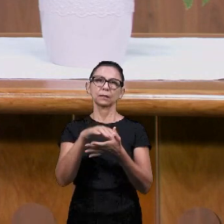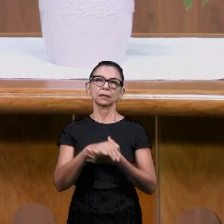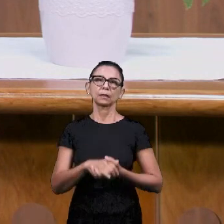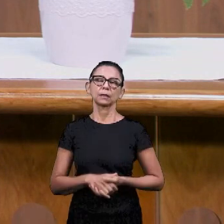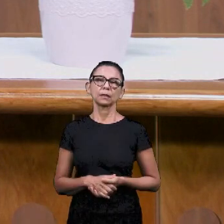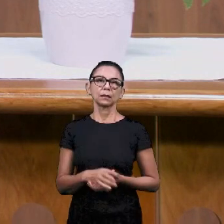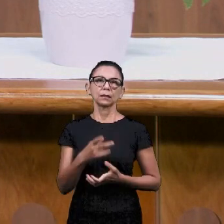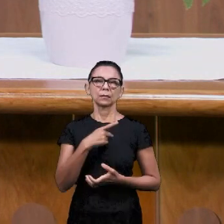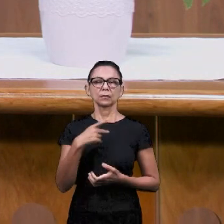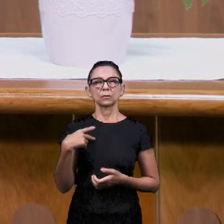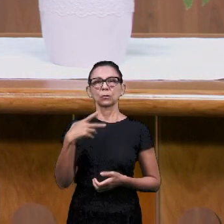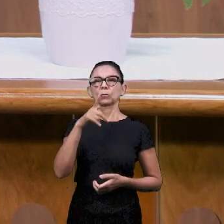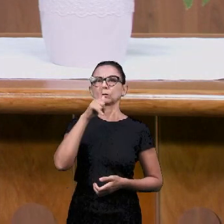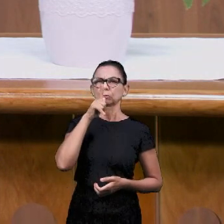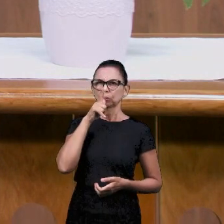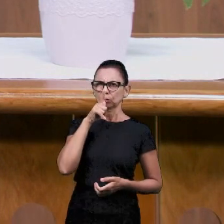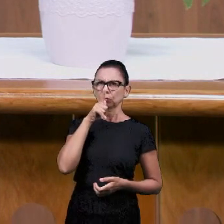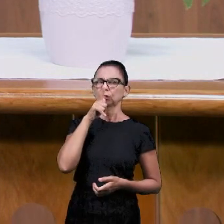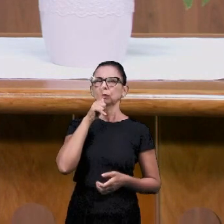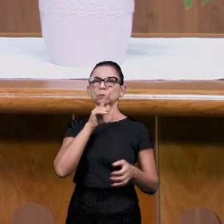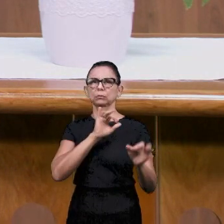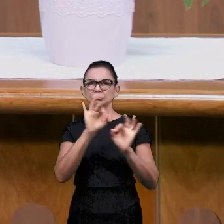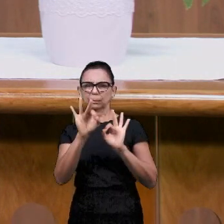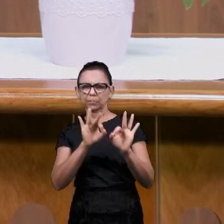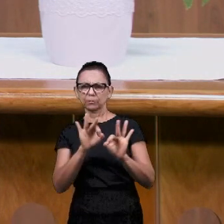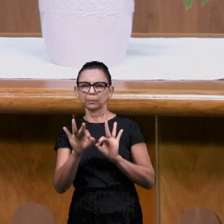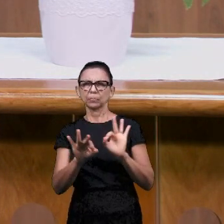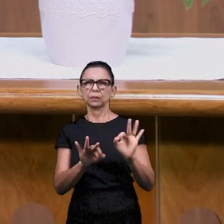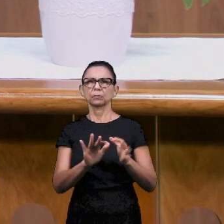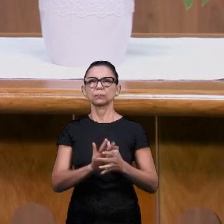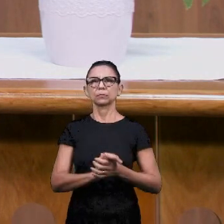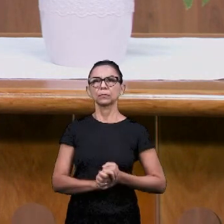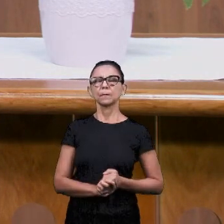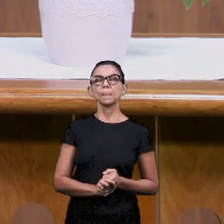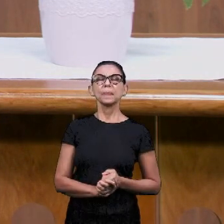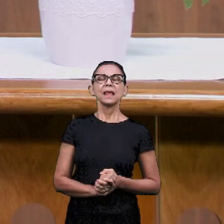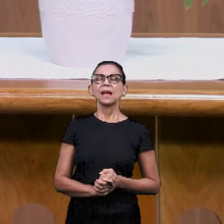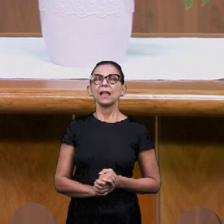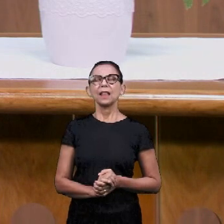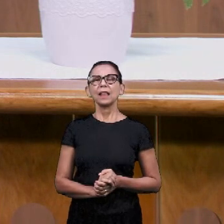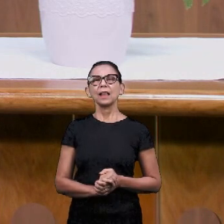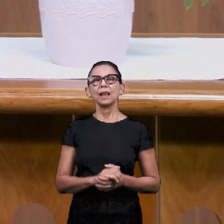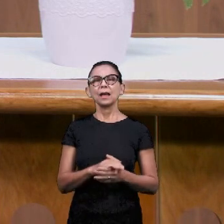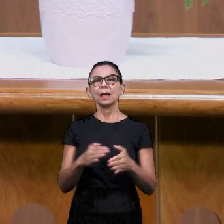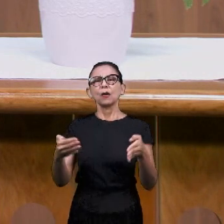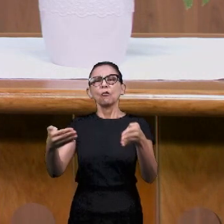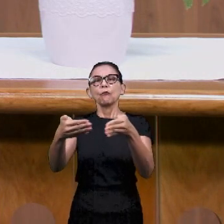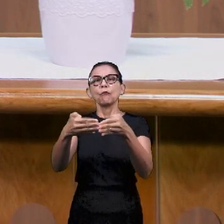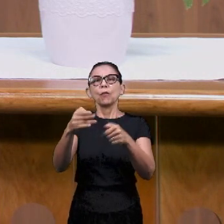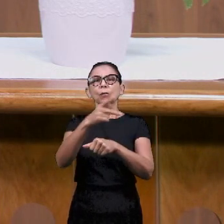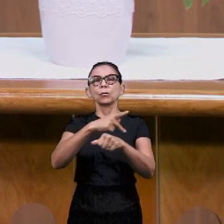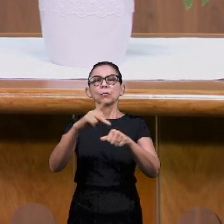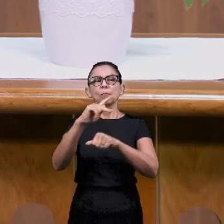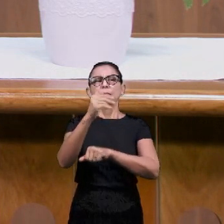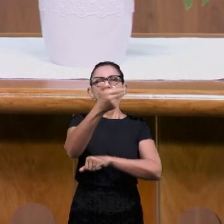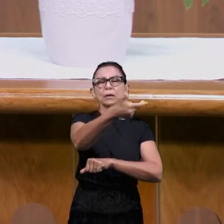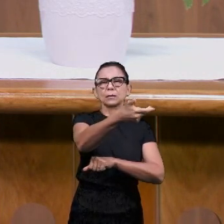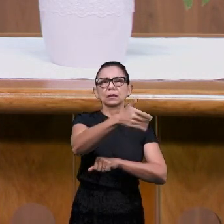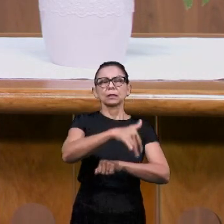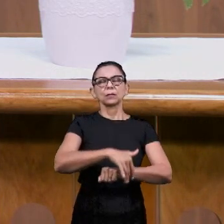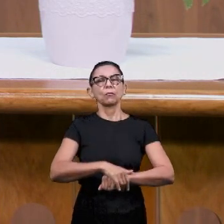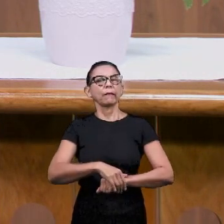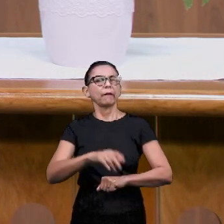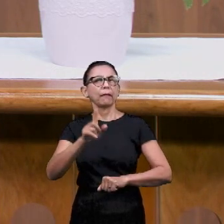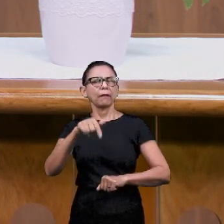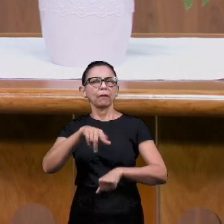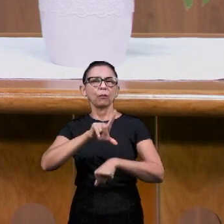Gilson qui conduit cette programmation. Et comme nous disons que c'est pour l'étranger, c'est parce que cet horaire, c'est un horaire plus adapté,